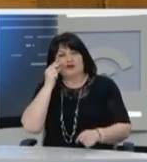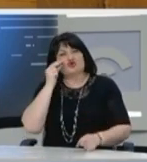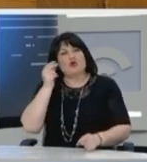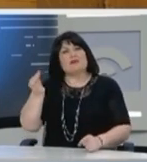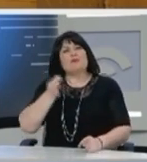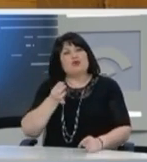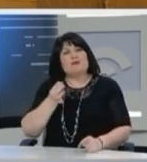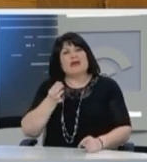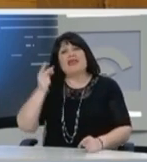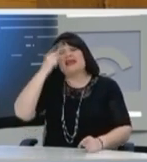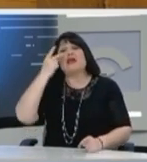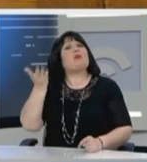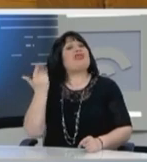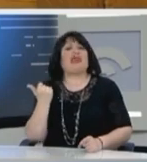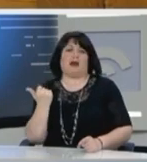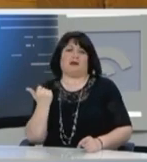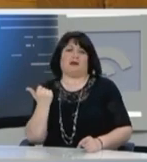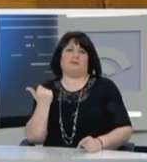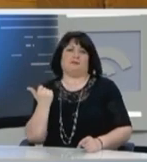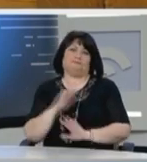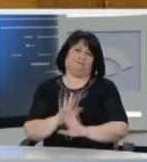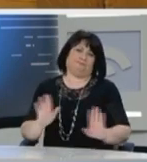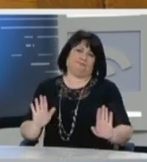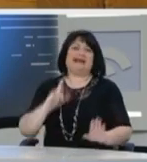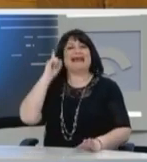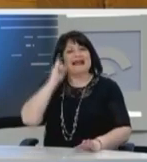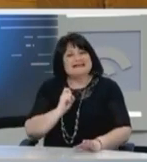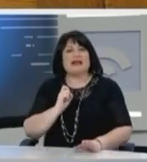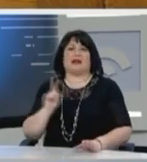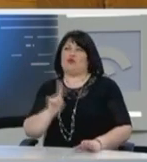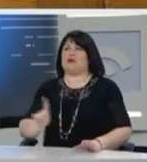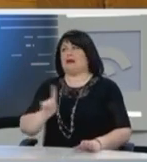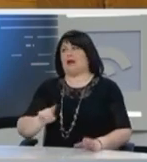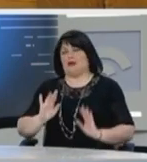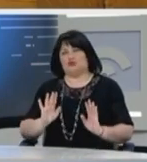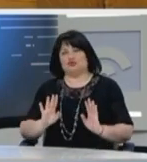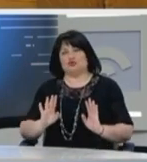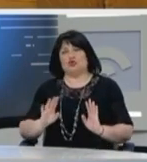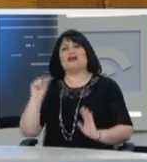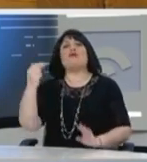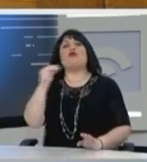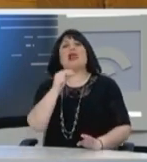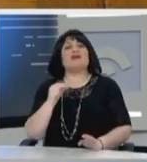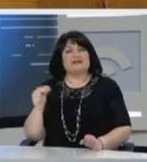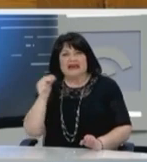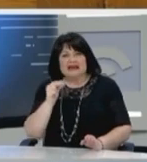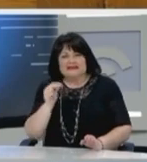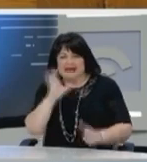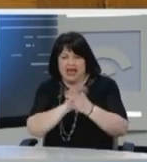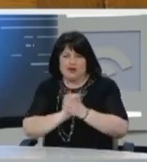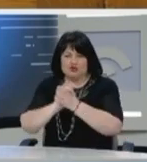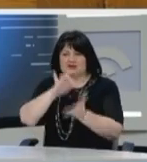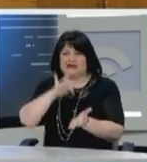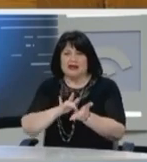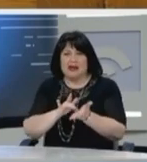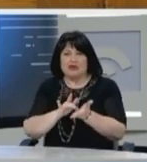Σκόπια, δεν είχε δικαίωμα να μιλήσει στην Ελλάδα. Να ξέρει ο Μητσοτάκης ότι οι βουλευτές που θα μπουν της Ένωσης